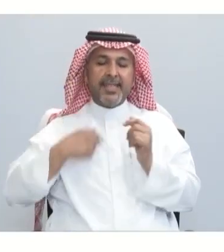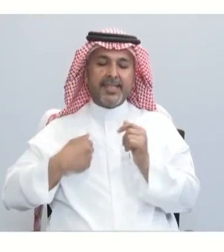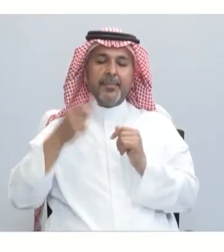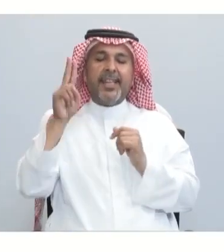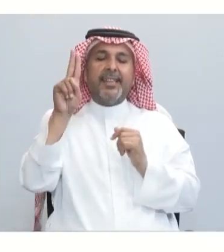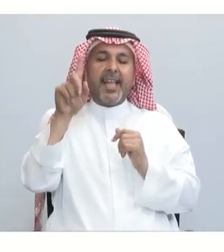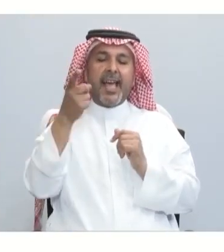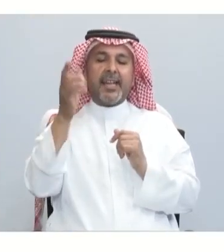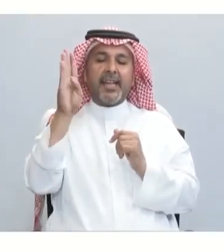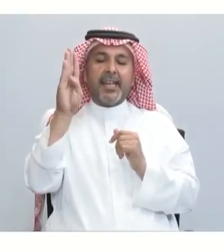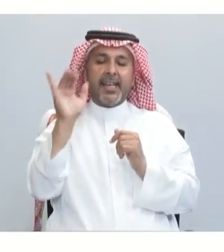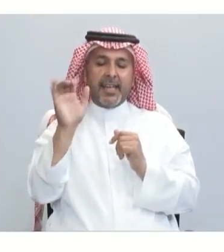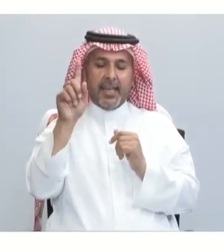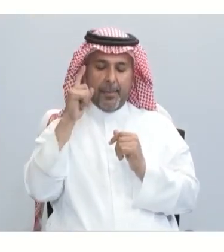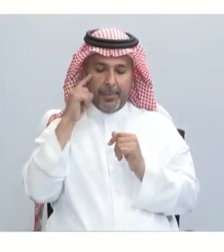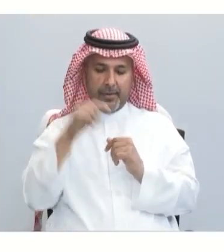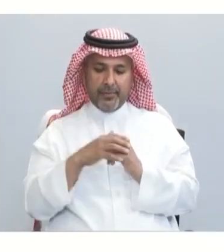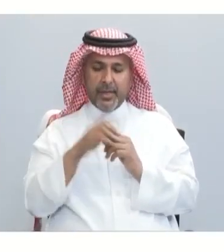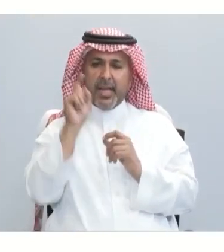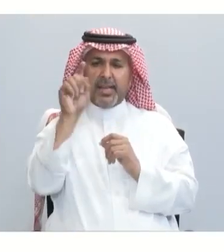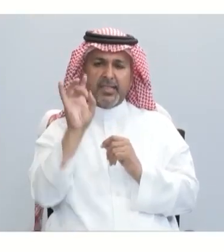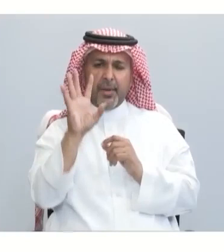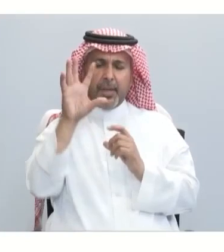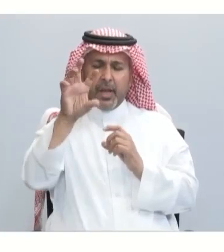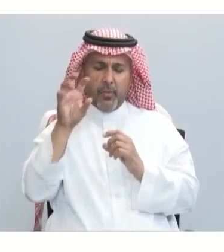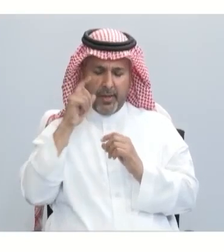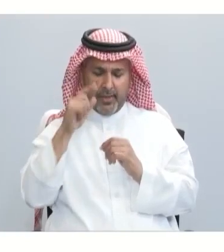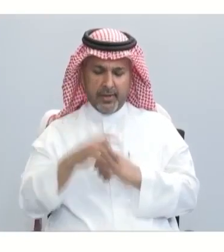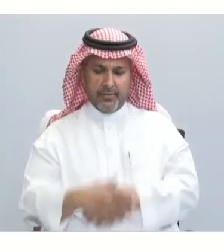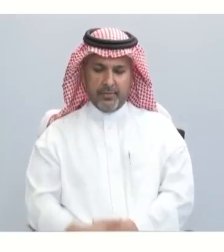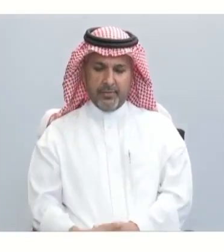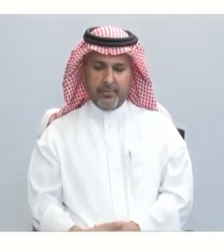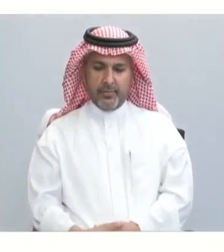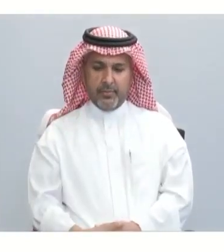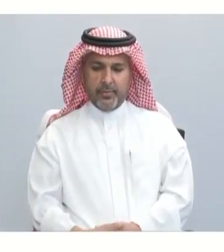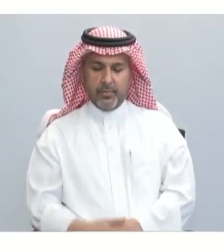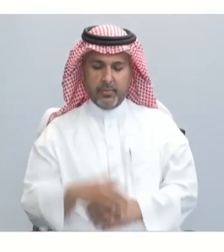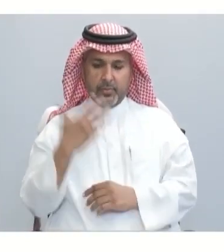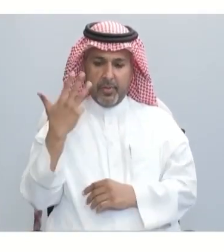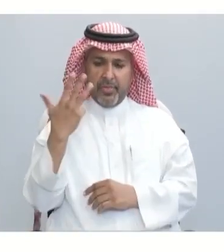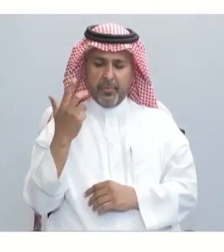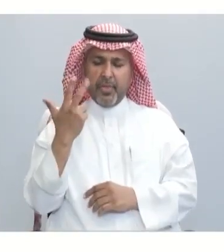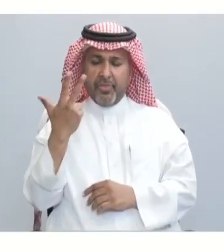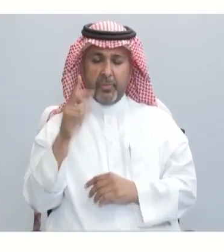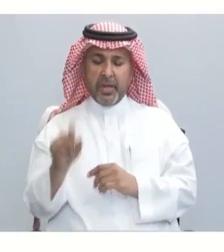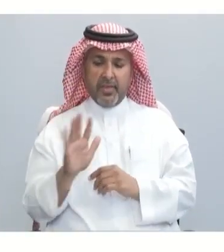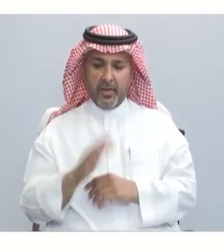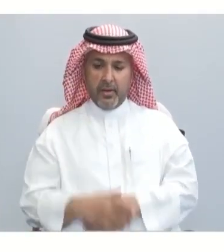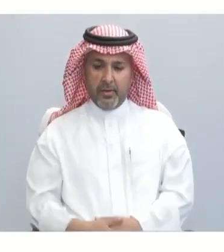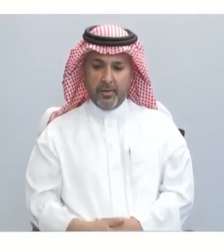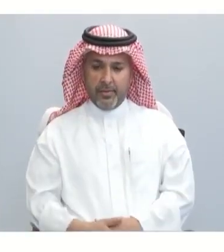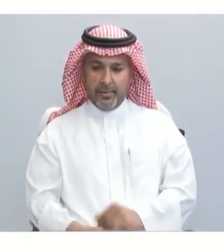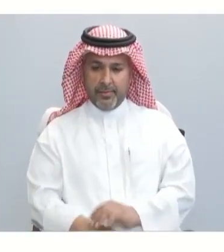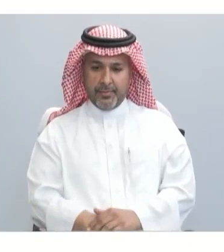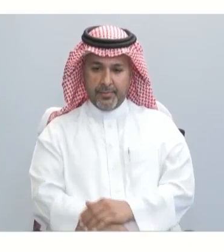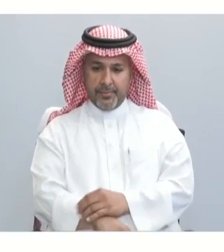3 طبعا انا شلت اكس وحطيت بدالها جي تبقى طبعا زائد ثمانيه ما ننساها زائد ثمان يساوي طبعا هنا ثلاثه راح تروح مع